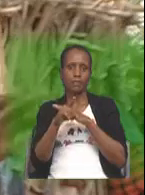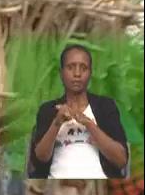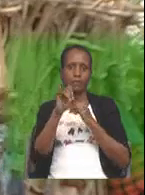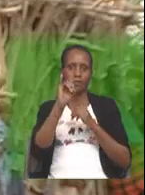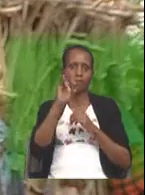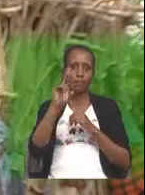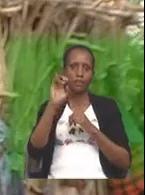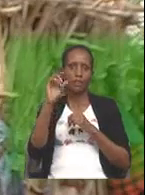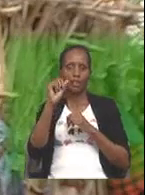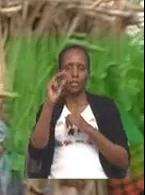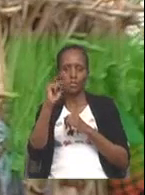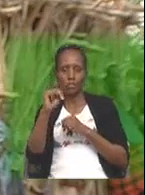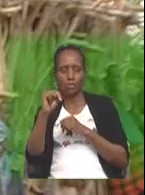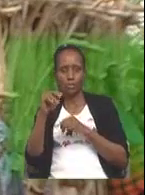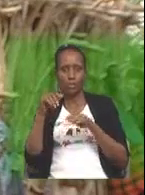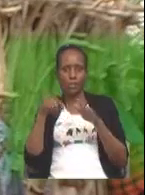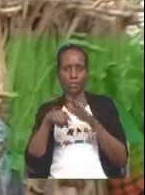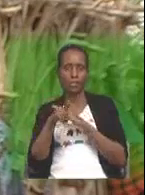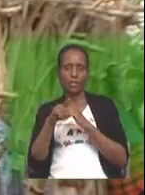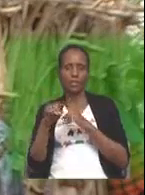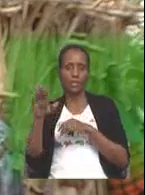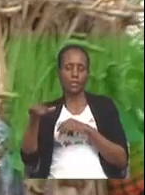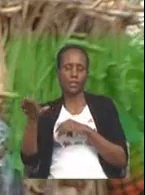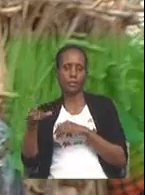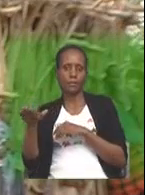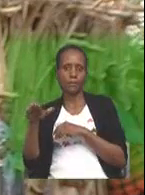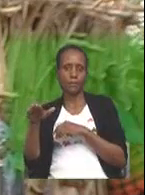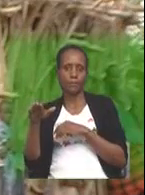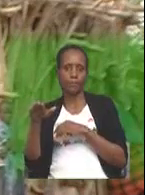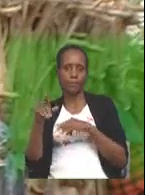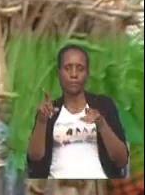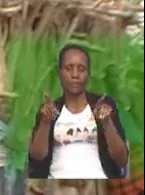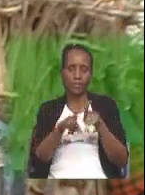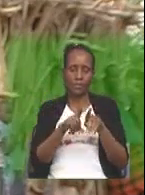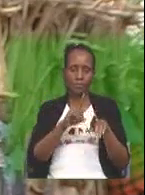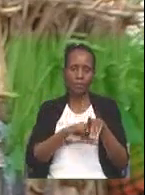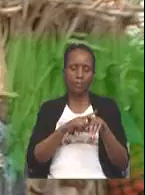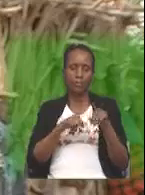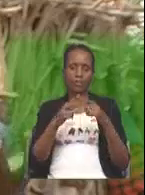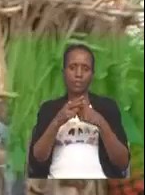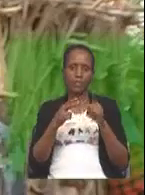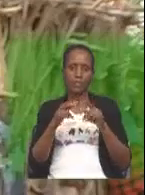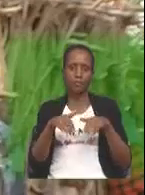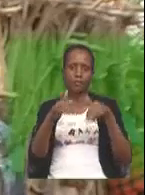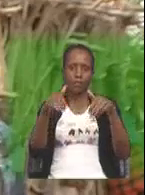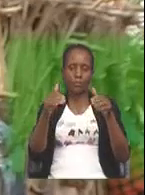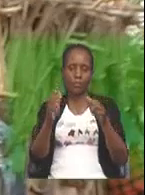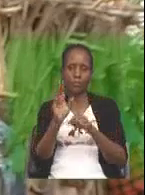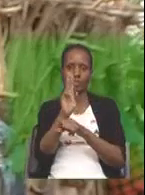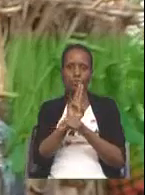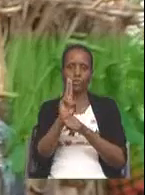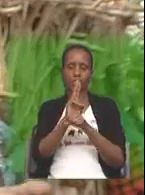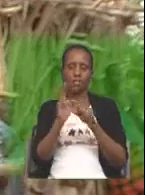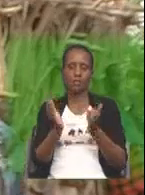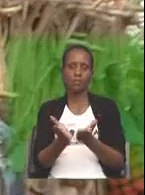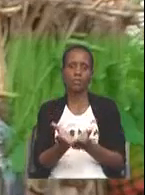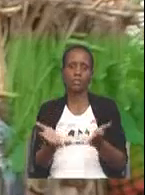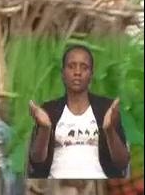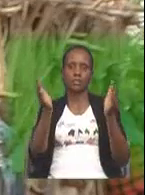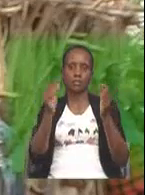ya Lokui, Lokubai na Murlem. Na wakati alianza ukulima na